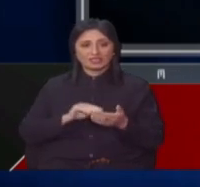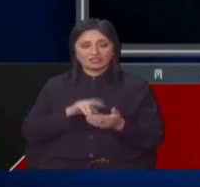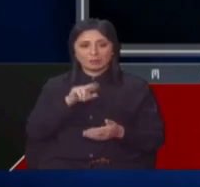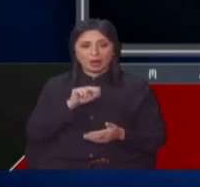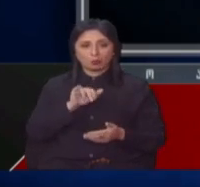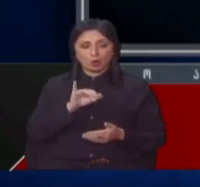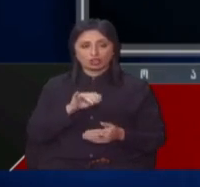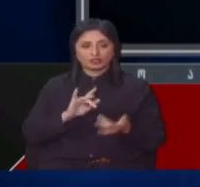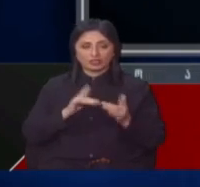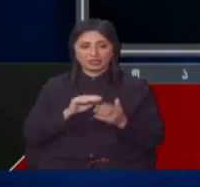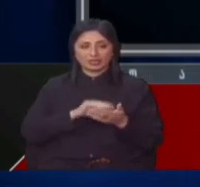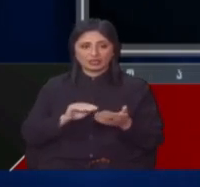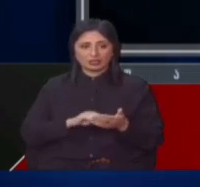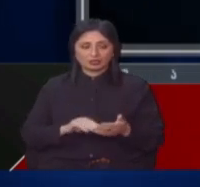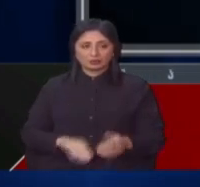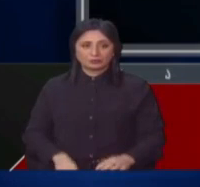Shalo, Papuașul, Social, Urxelș.